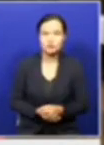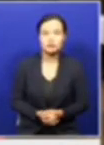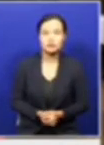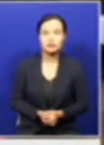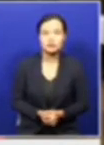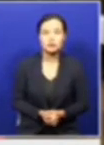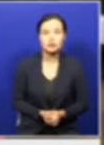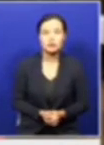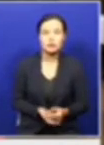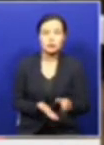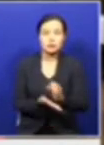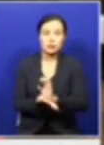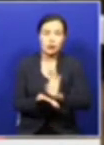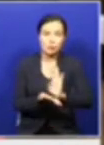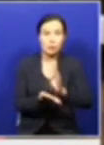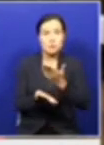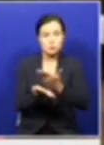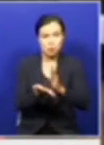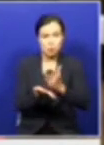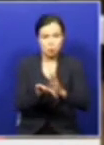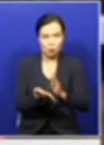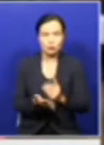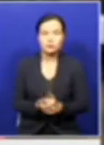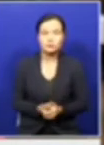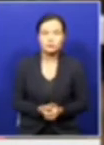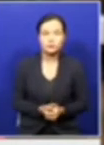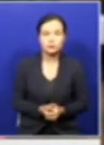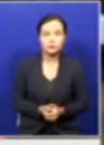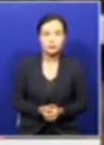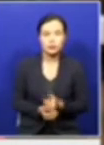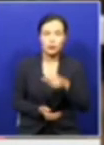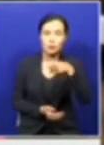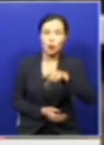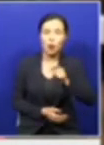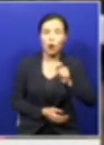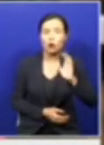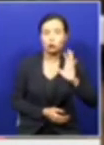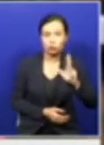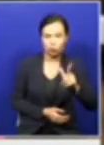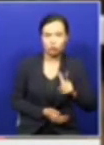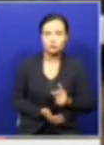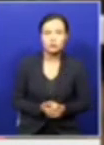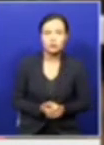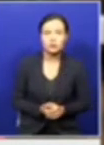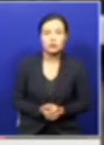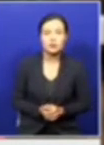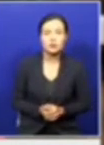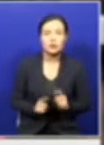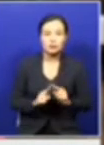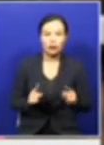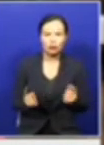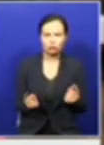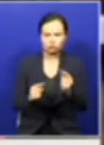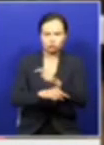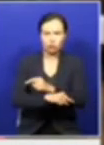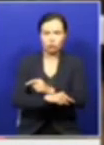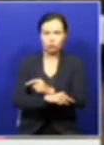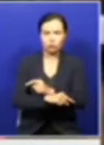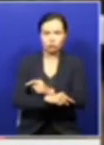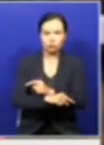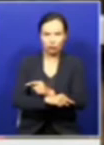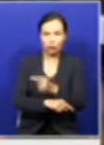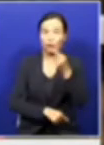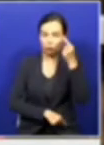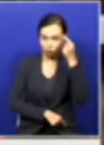ทางสถาบันพัฒนาองค์กรชุมชนเมืองหรือว่าพช.แต่ในทิศทางกับการท่านประธานก็คงท